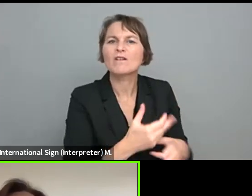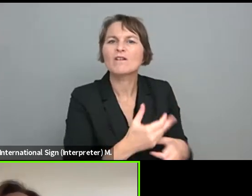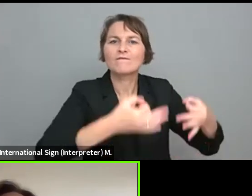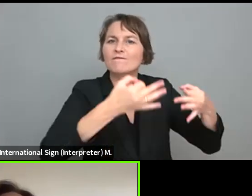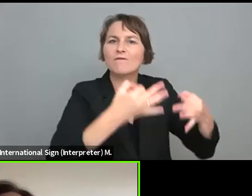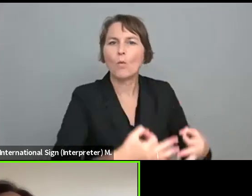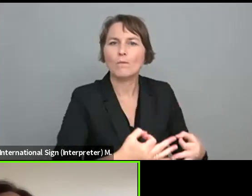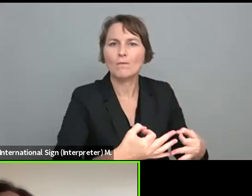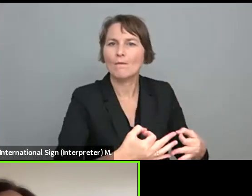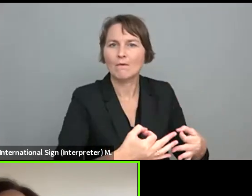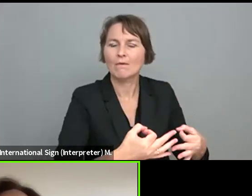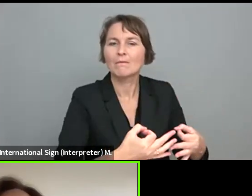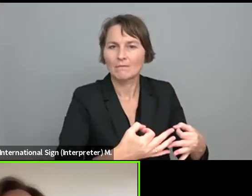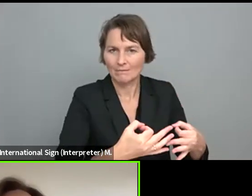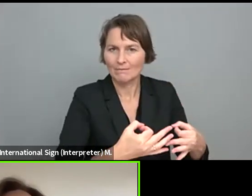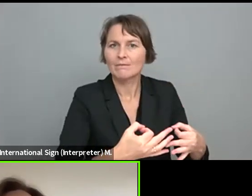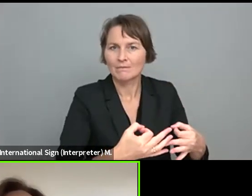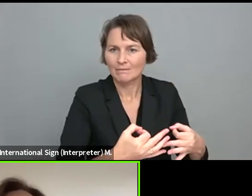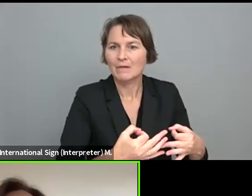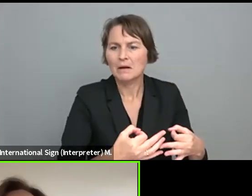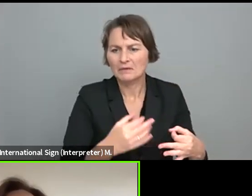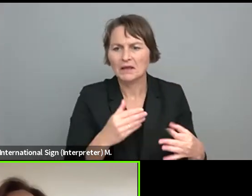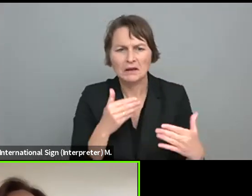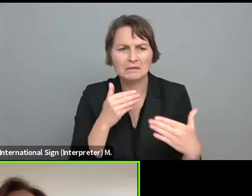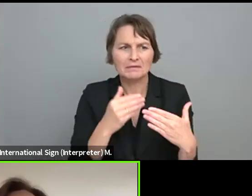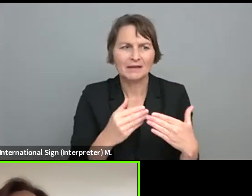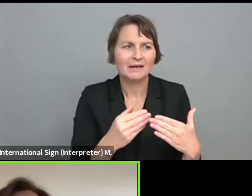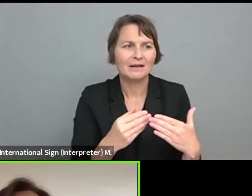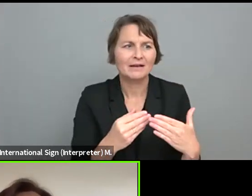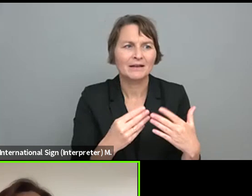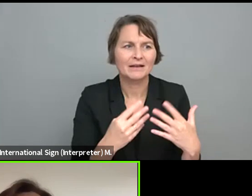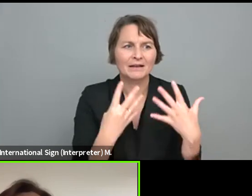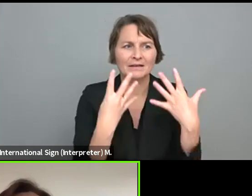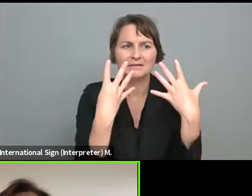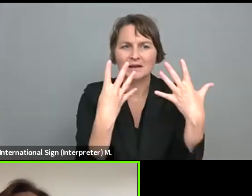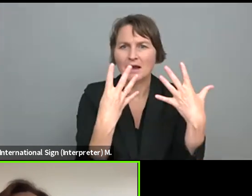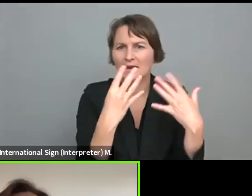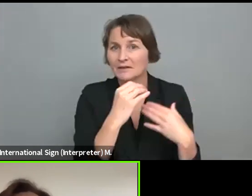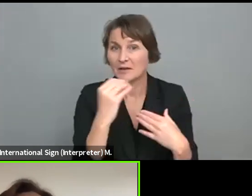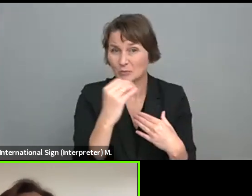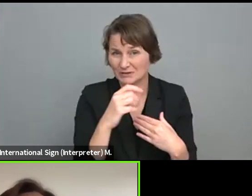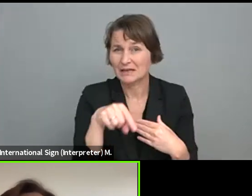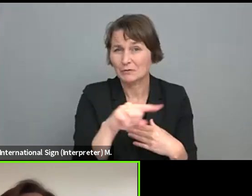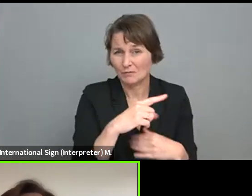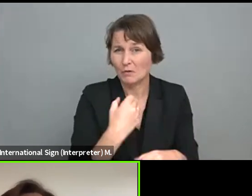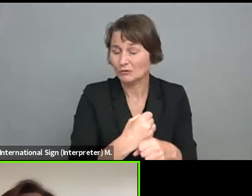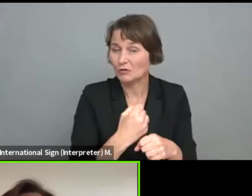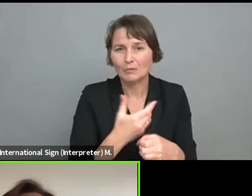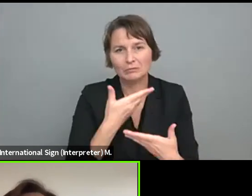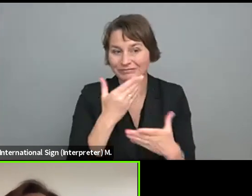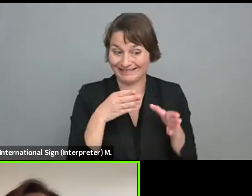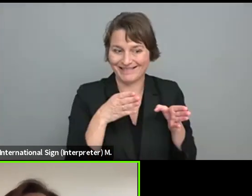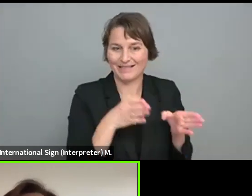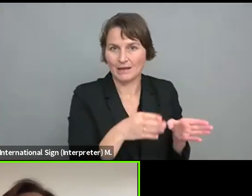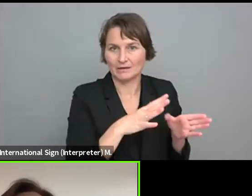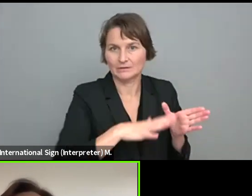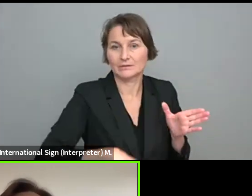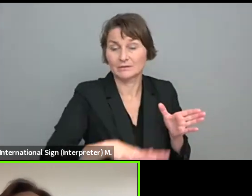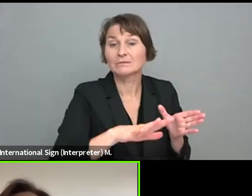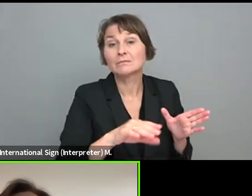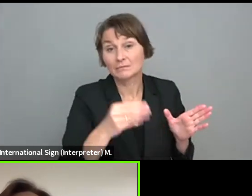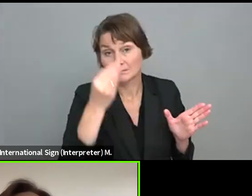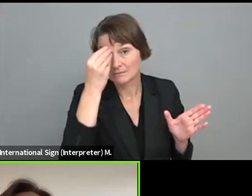mondial et proche de 18% pour les pays développés. La problématique du chômage est structurelle au